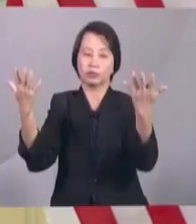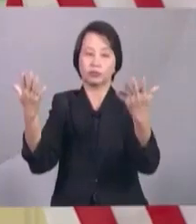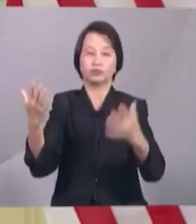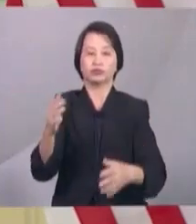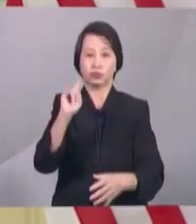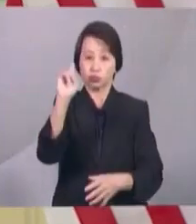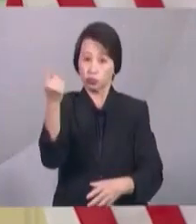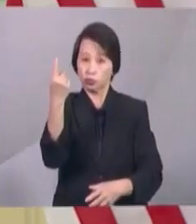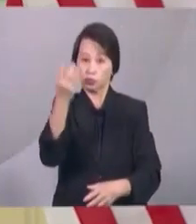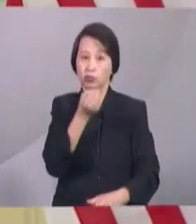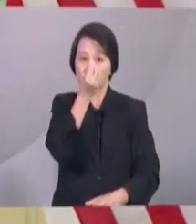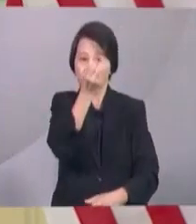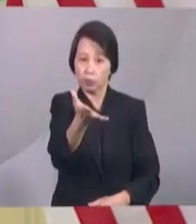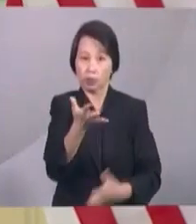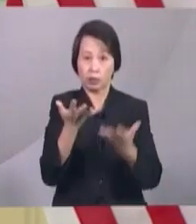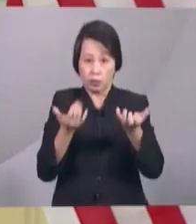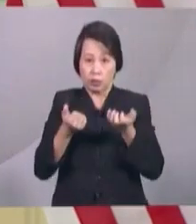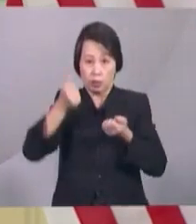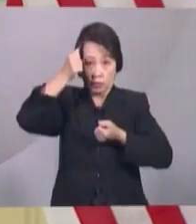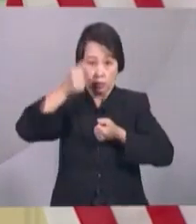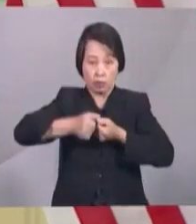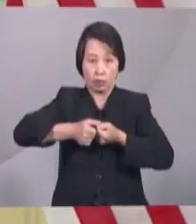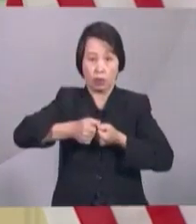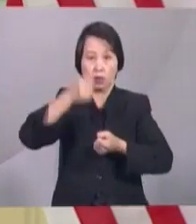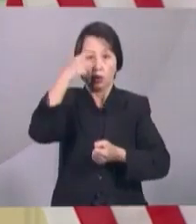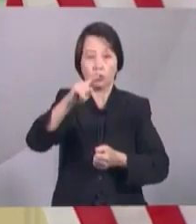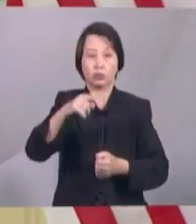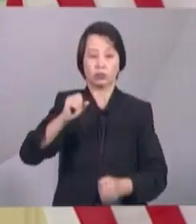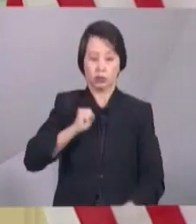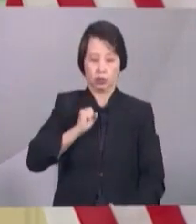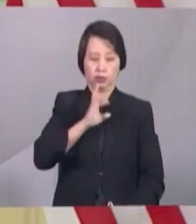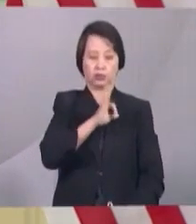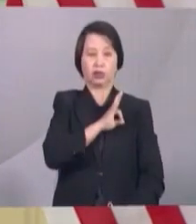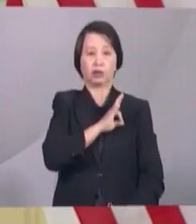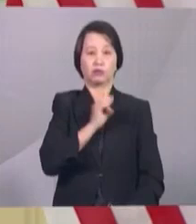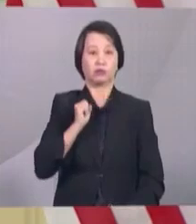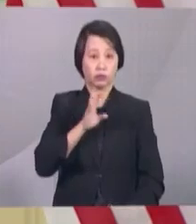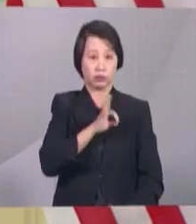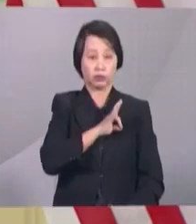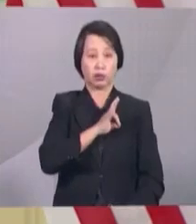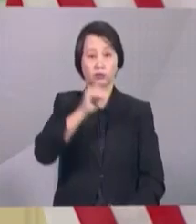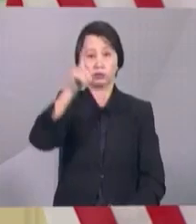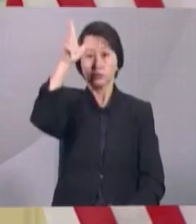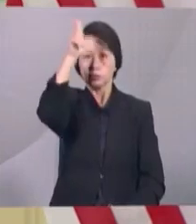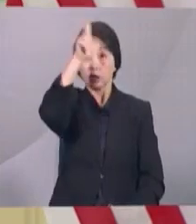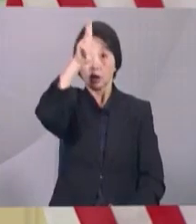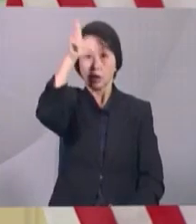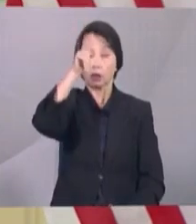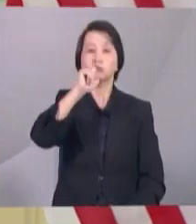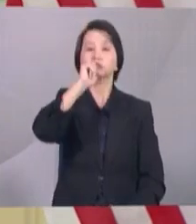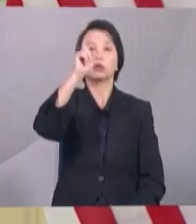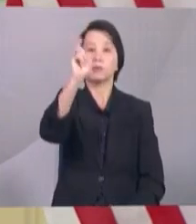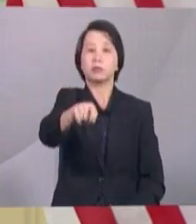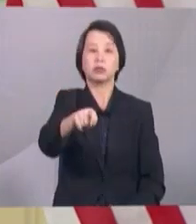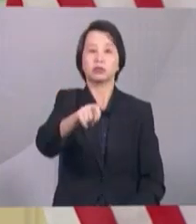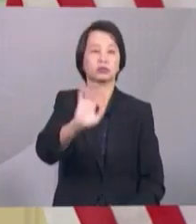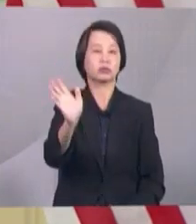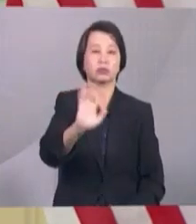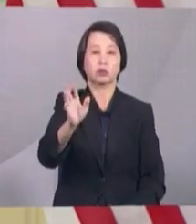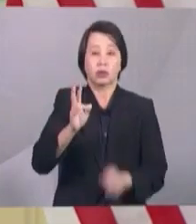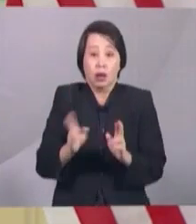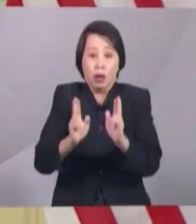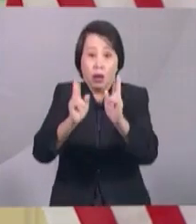Saya nak beritahu, nak ingatkan kepada kaki tangan kerajaan, tak perlu